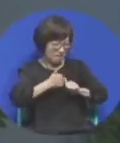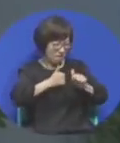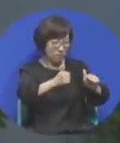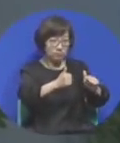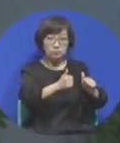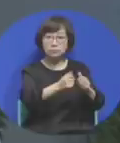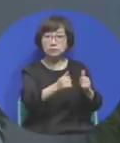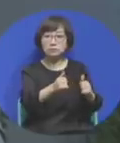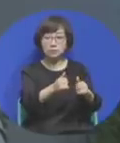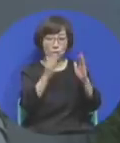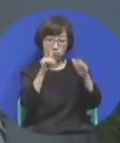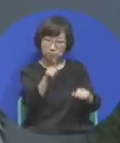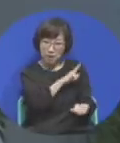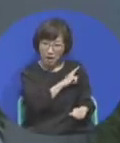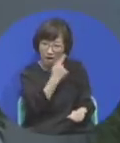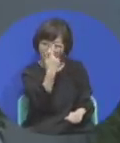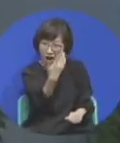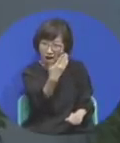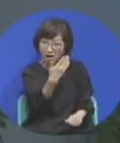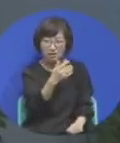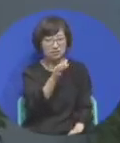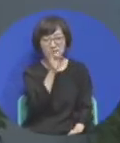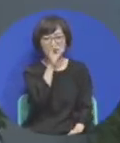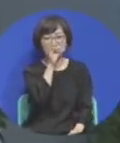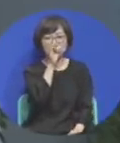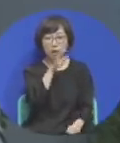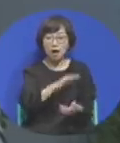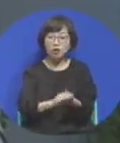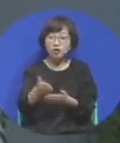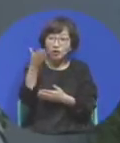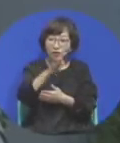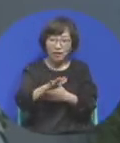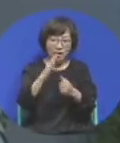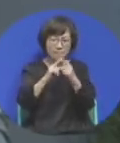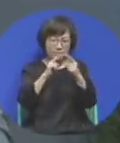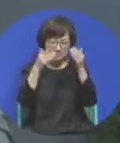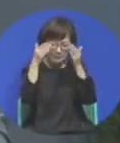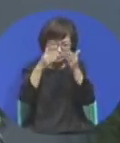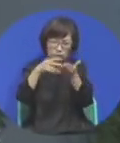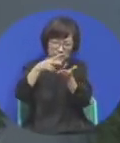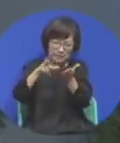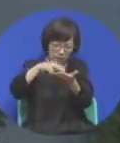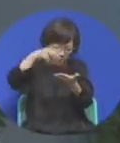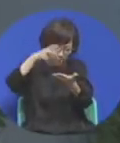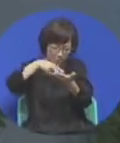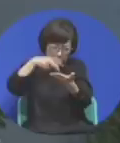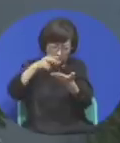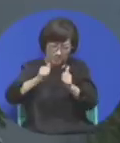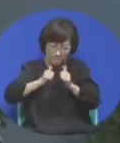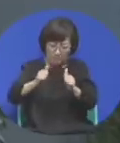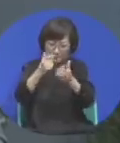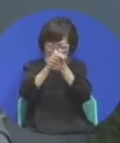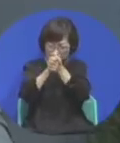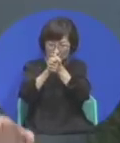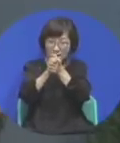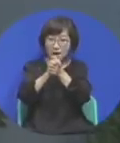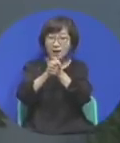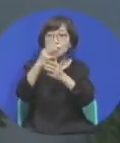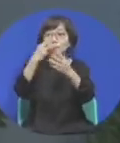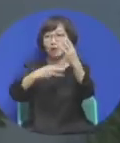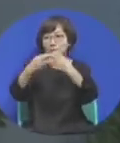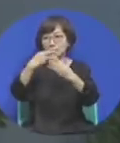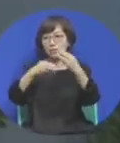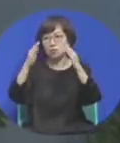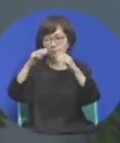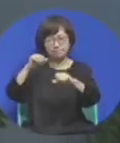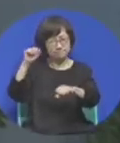and academies and yet they can't be the first in their class. These students are the ones who are ranked first. 근데 우리 그 비서실 보고 그랬습니다. 뭐